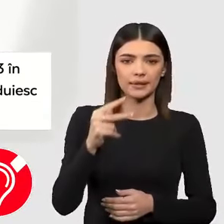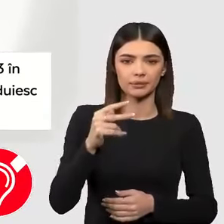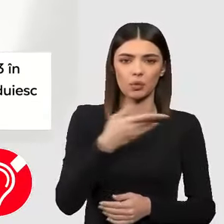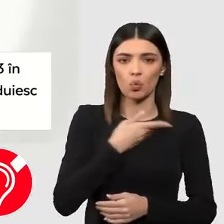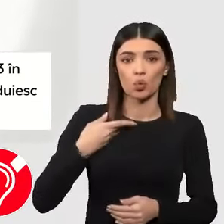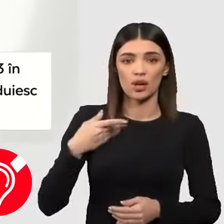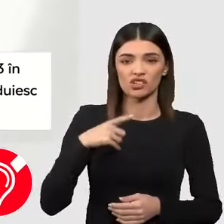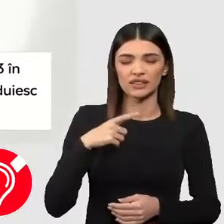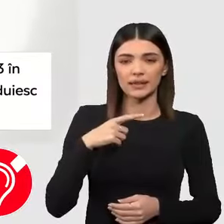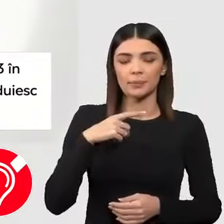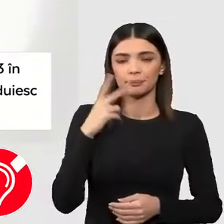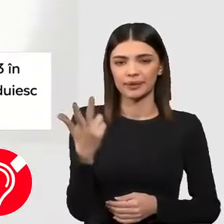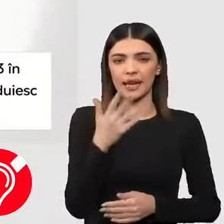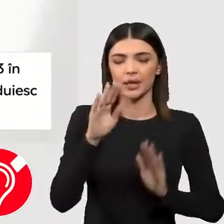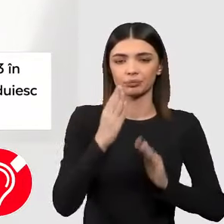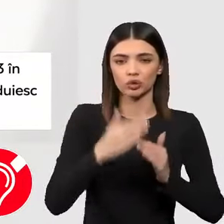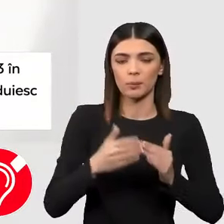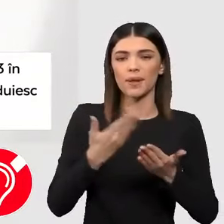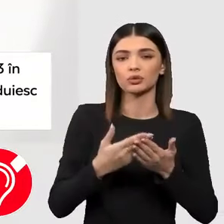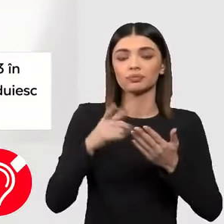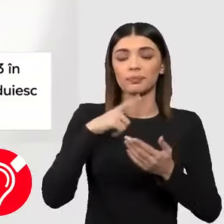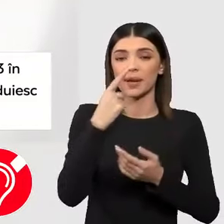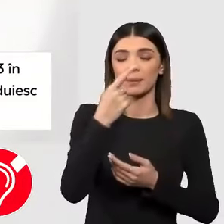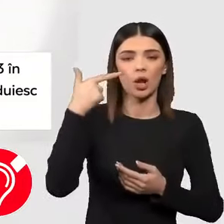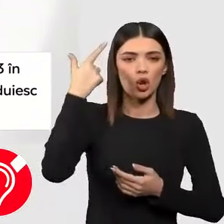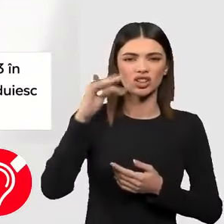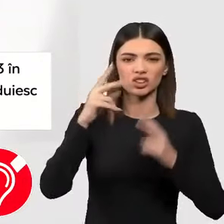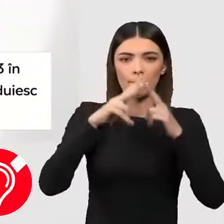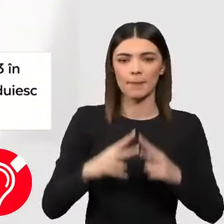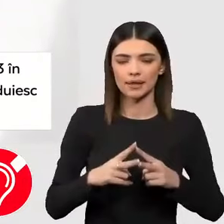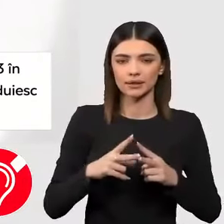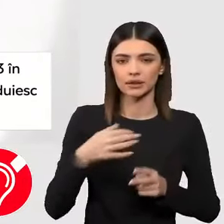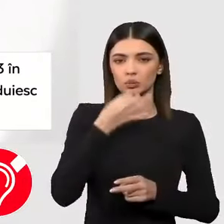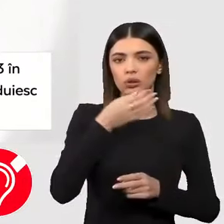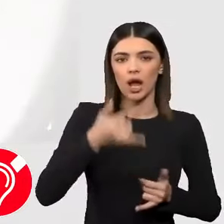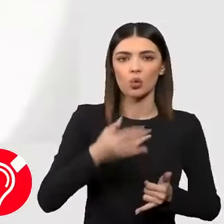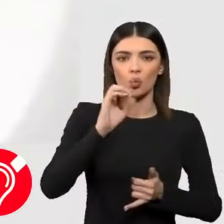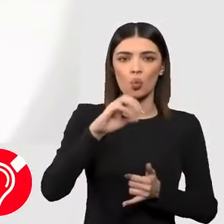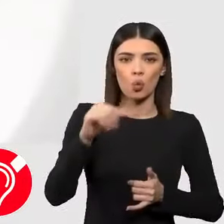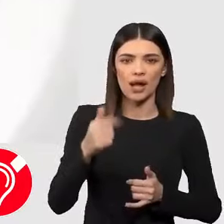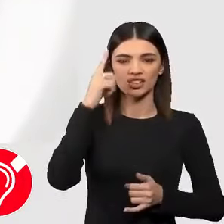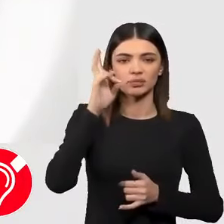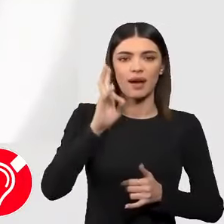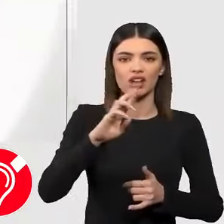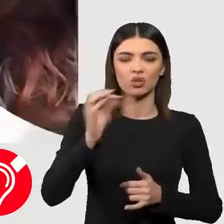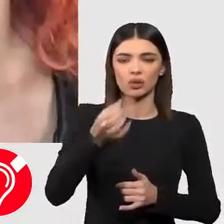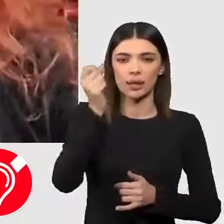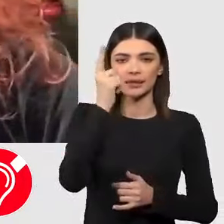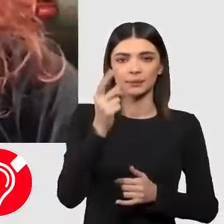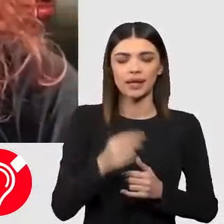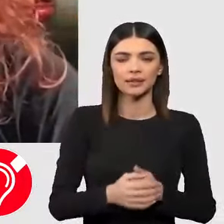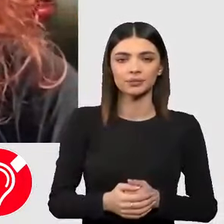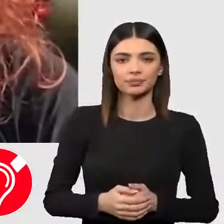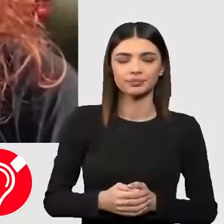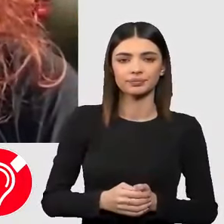Link. Și București este devansat în Europa doar de Londra și Paris. Dezbat acum subiectul cu Ana Botolan, expert HR. Bună dimineața